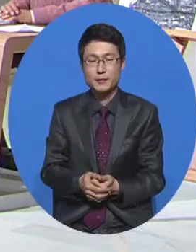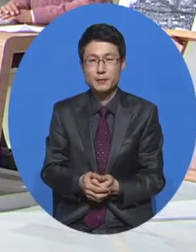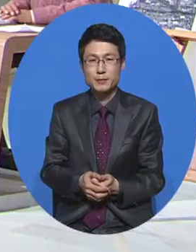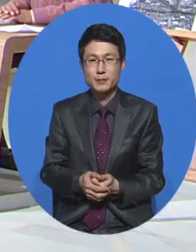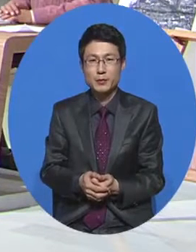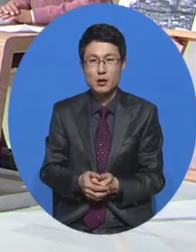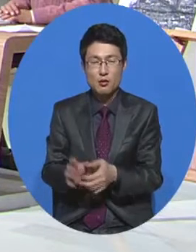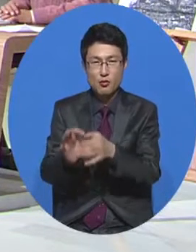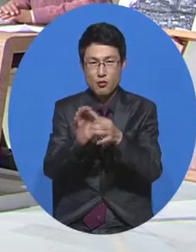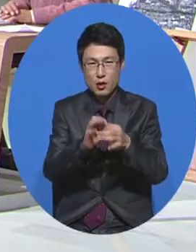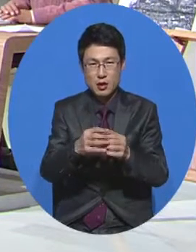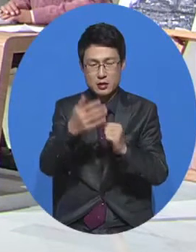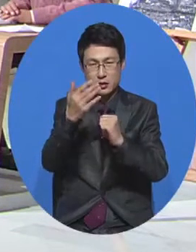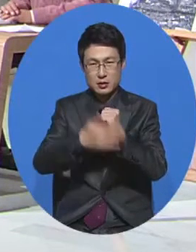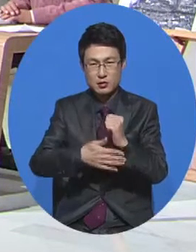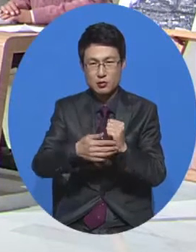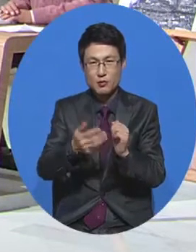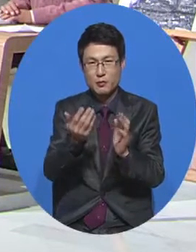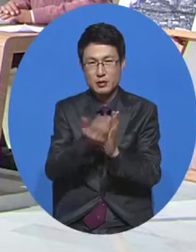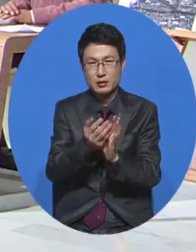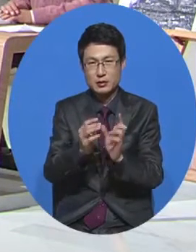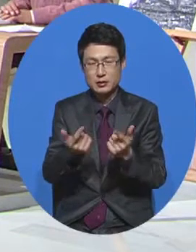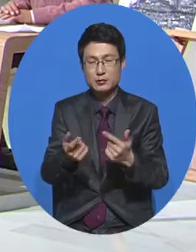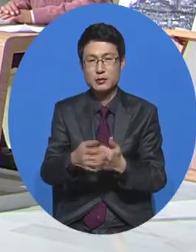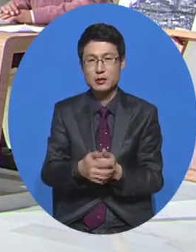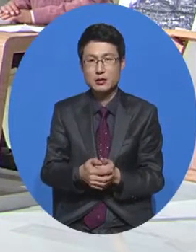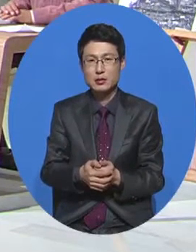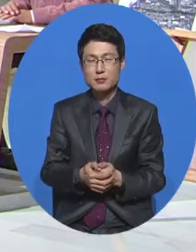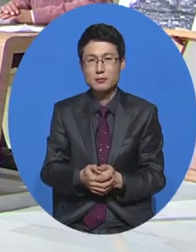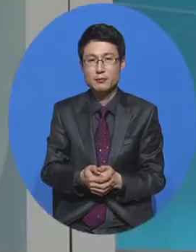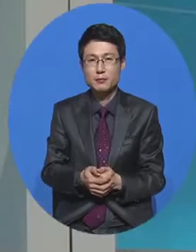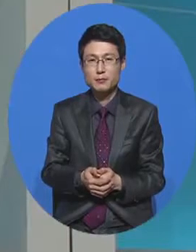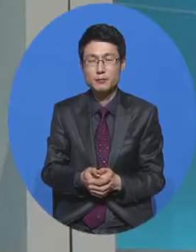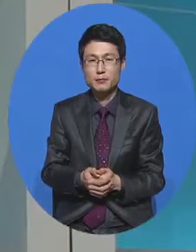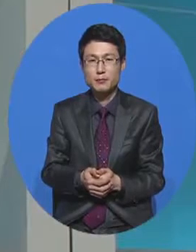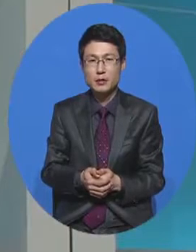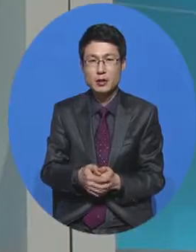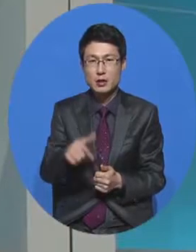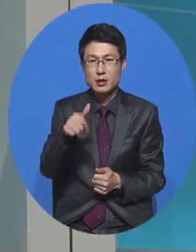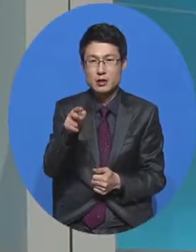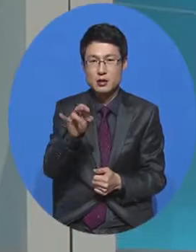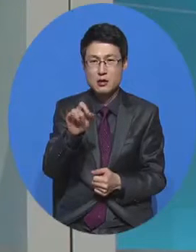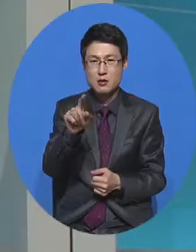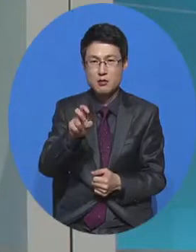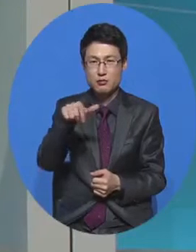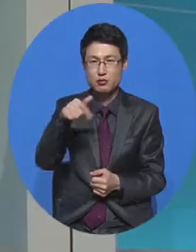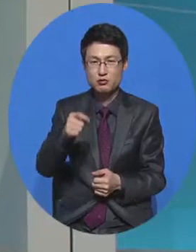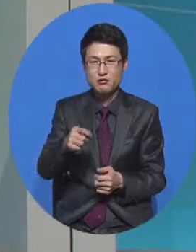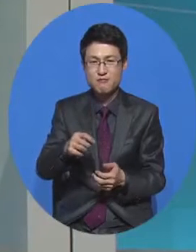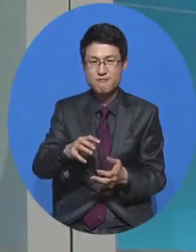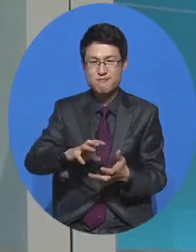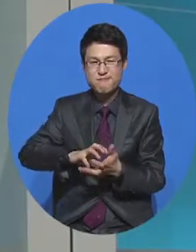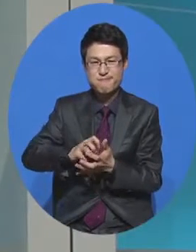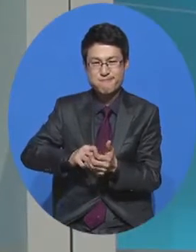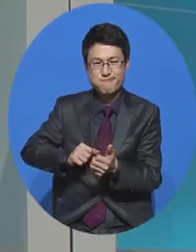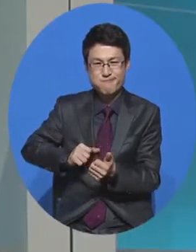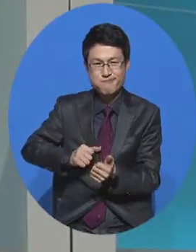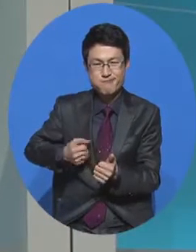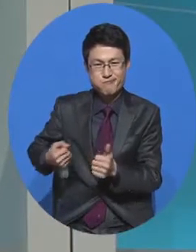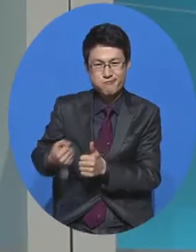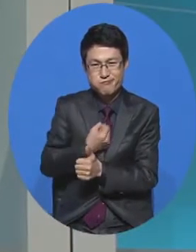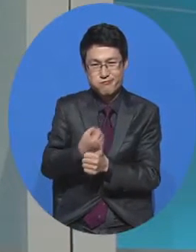에 뭐 관련 사진도 좀 부적절한 데요 그 경골의 묻은 무차별적인 그 폭력